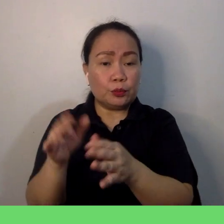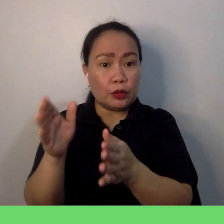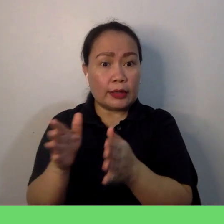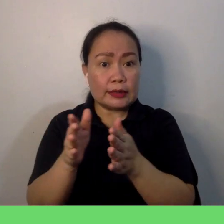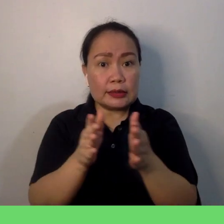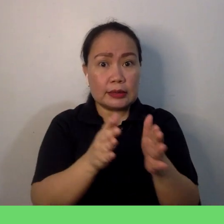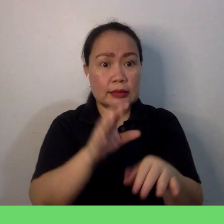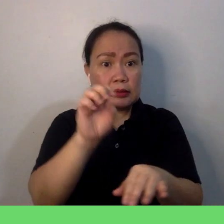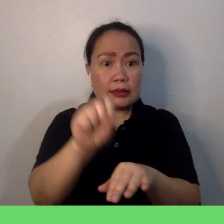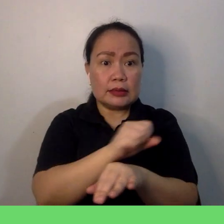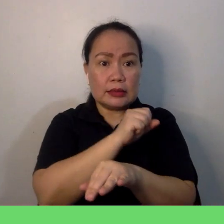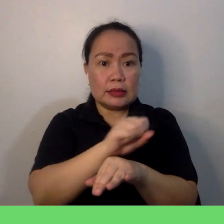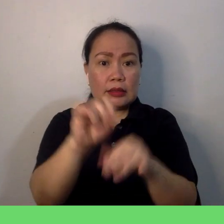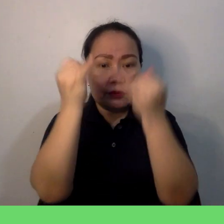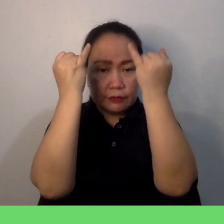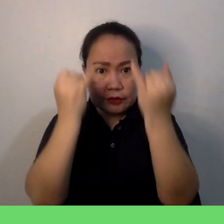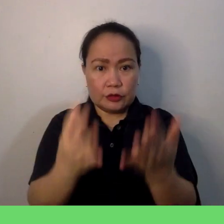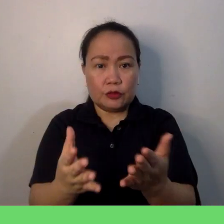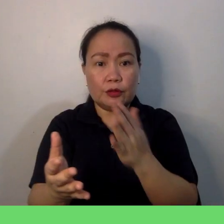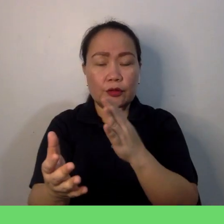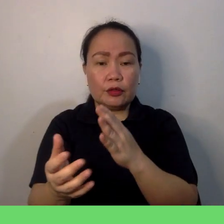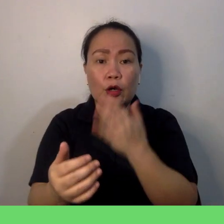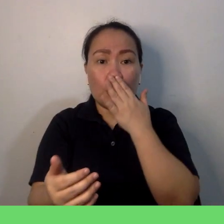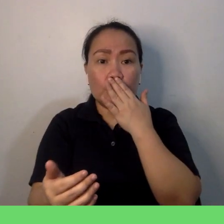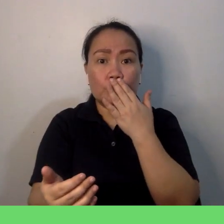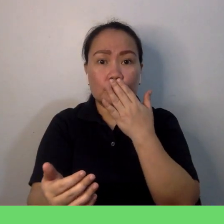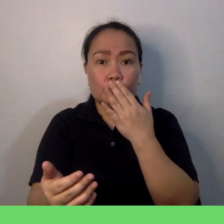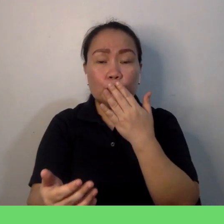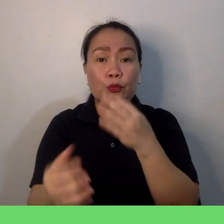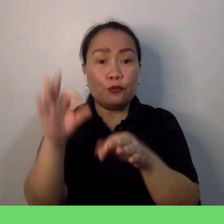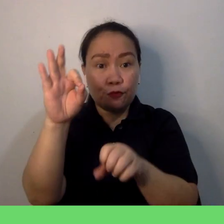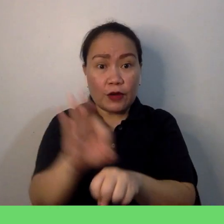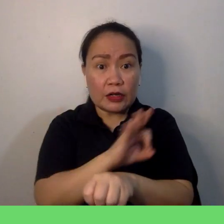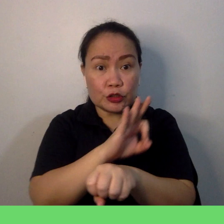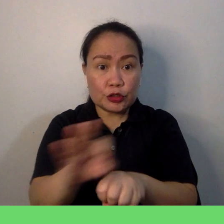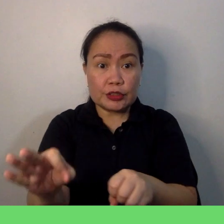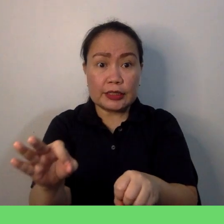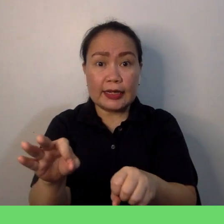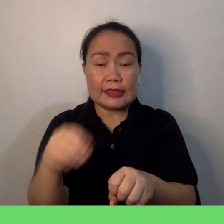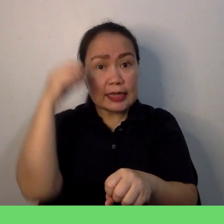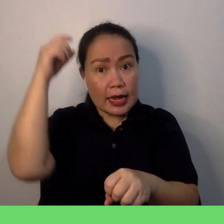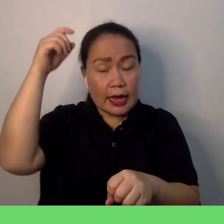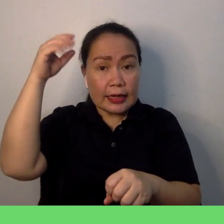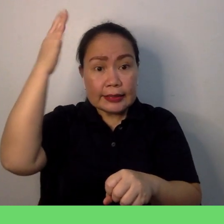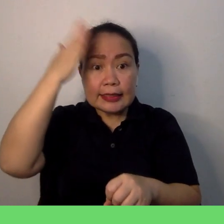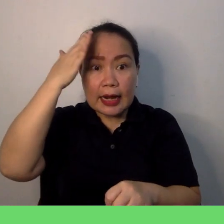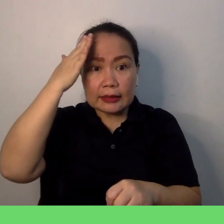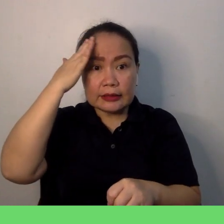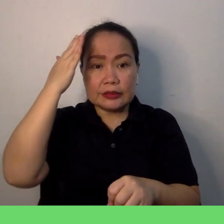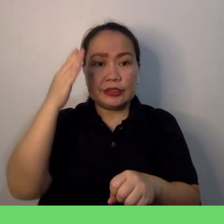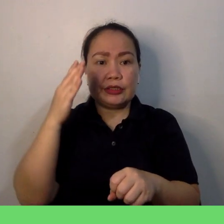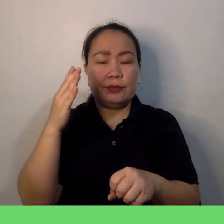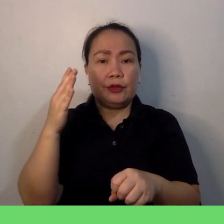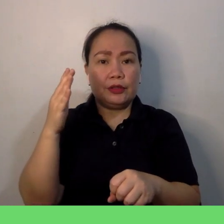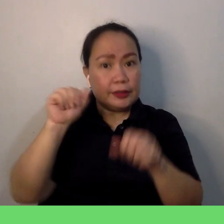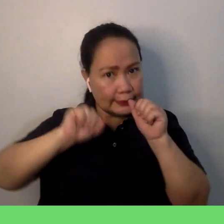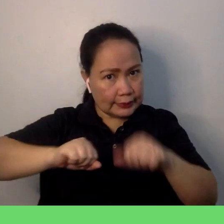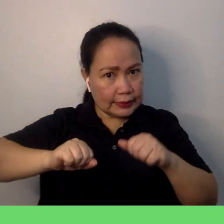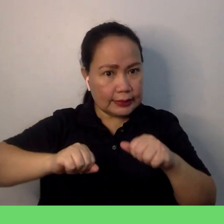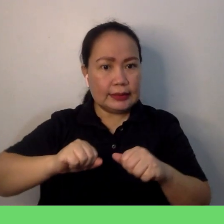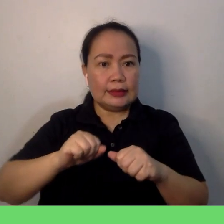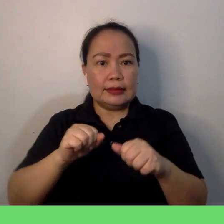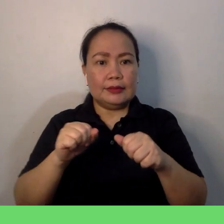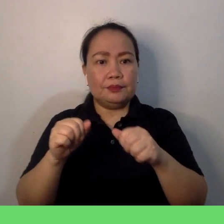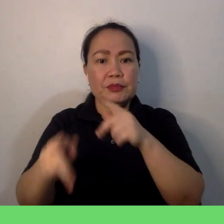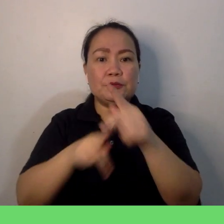to function as knowledgeable citizens in the society. So, mahalaga po na pag-aralan nating